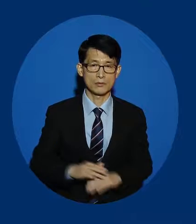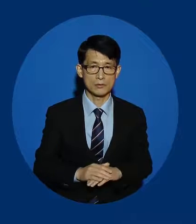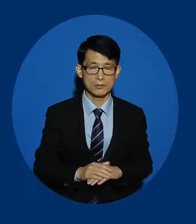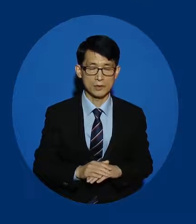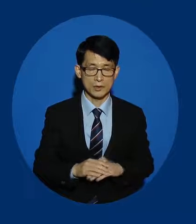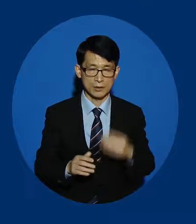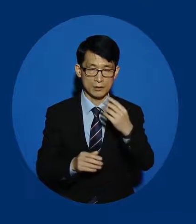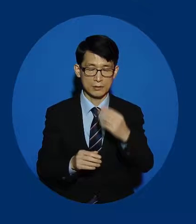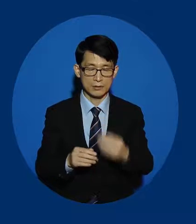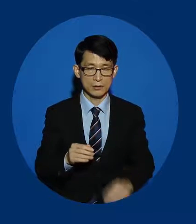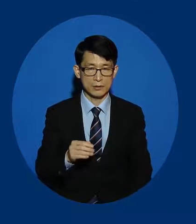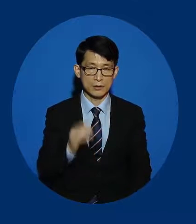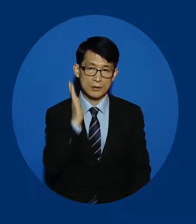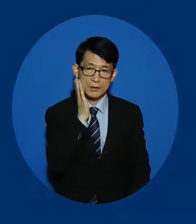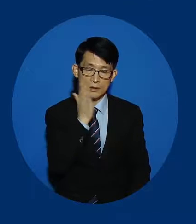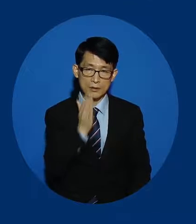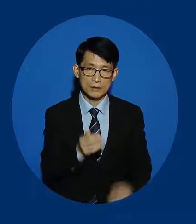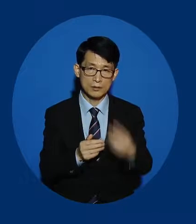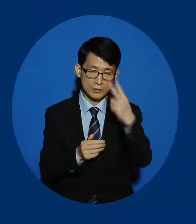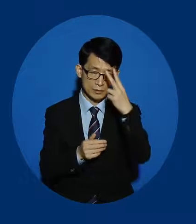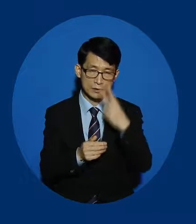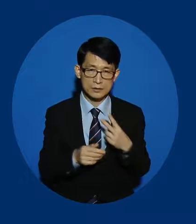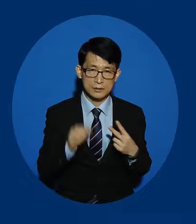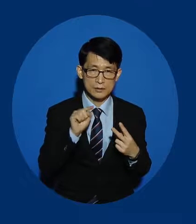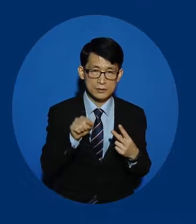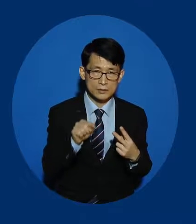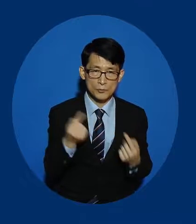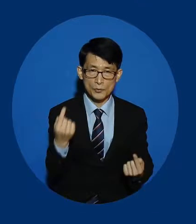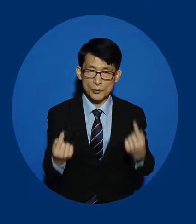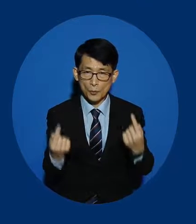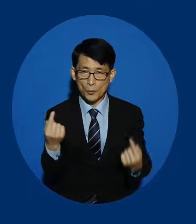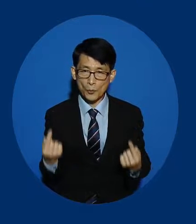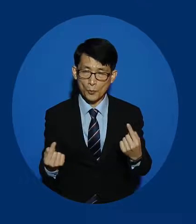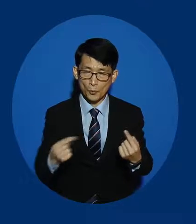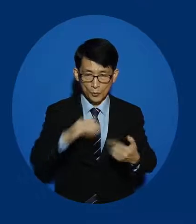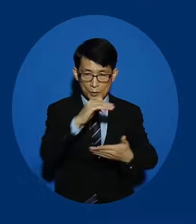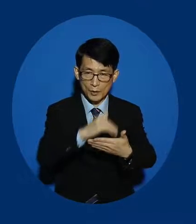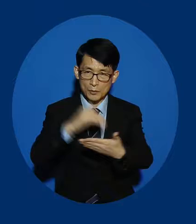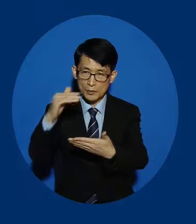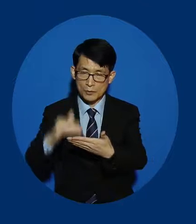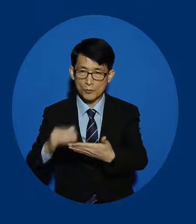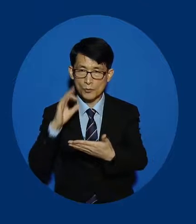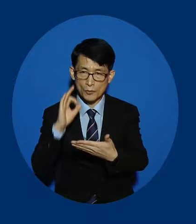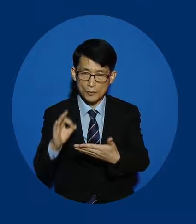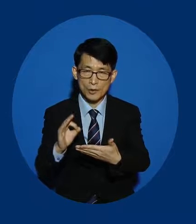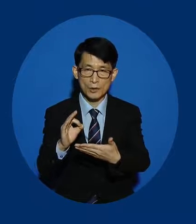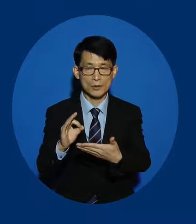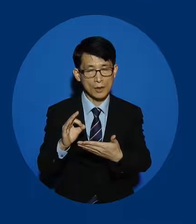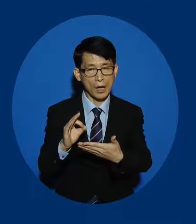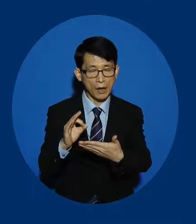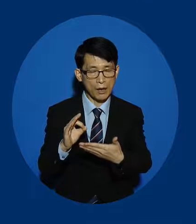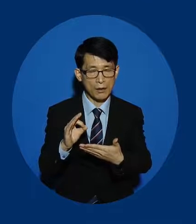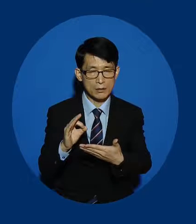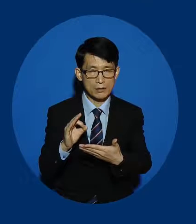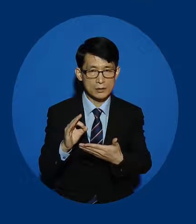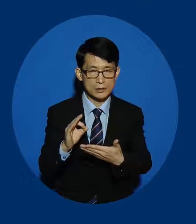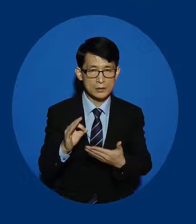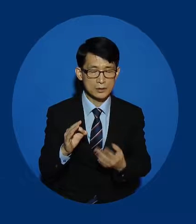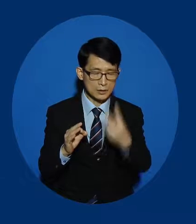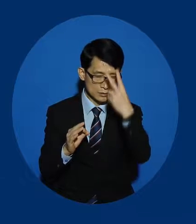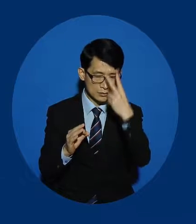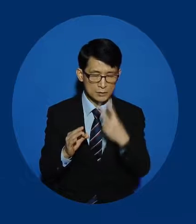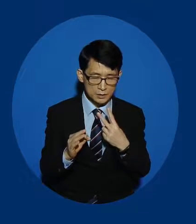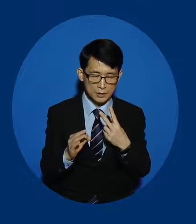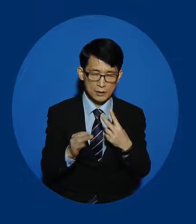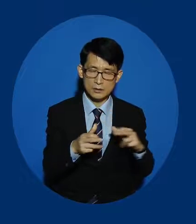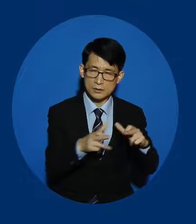청각장애와 시각장애를 합치면 36.7%를 지금 달하고 있어서 그 청각과 시각장애인들의 이